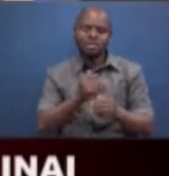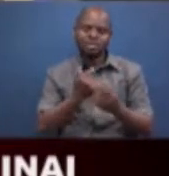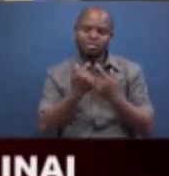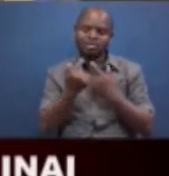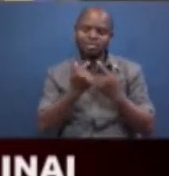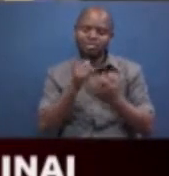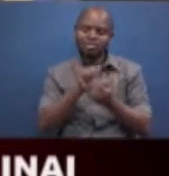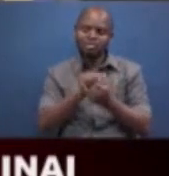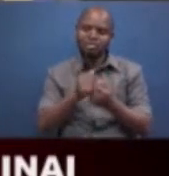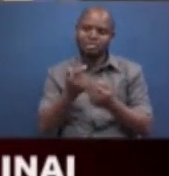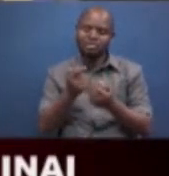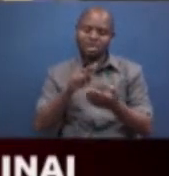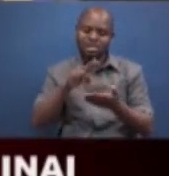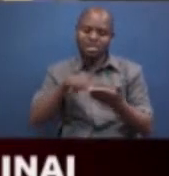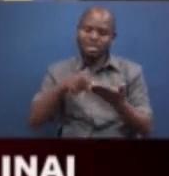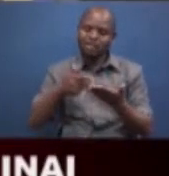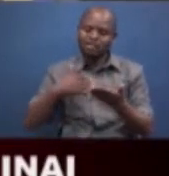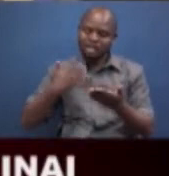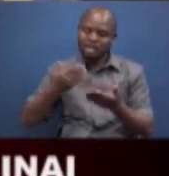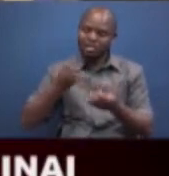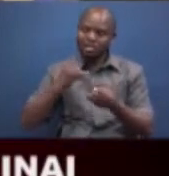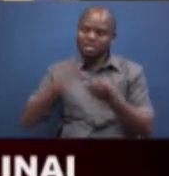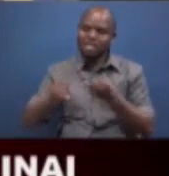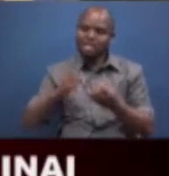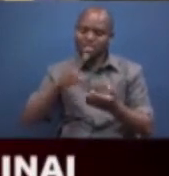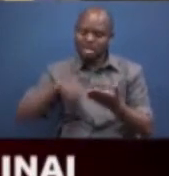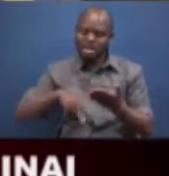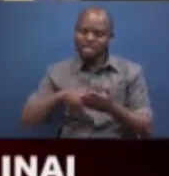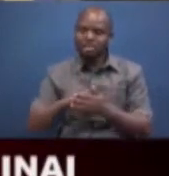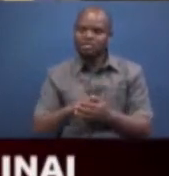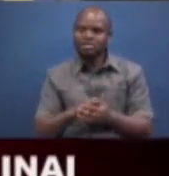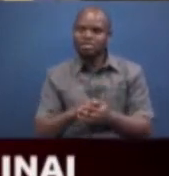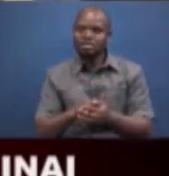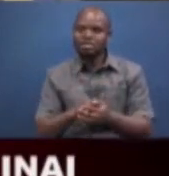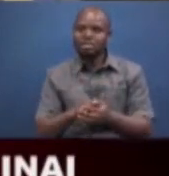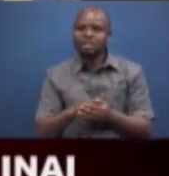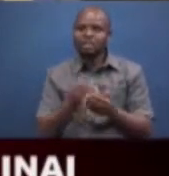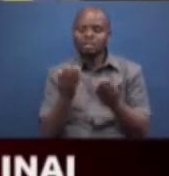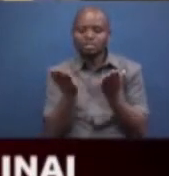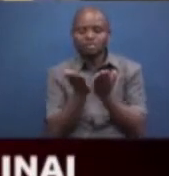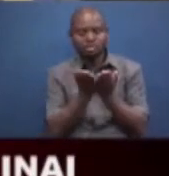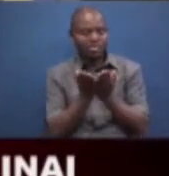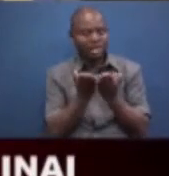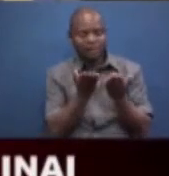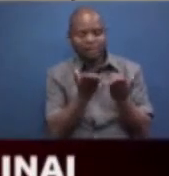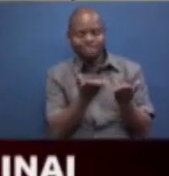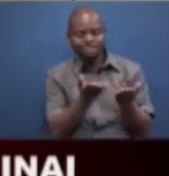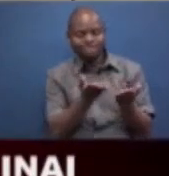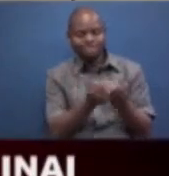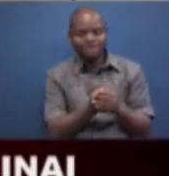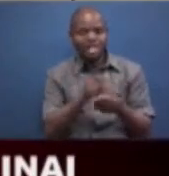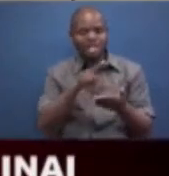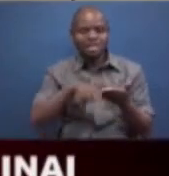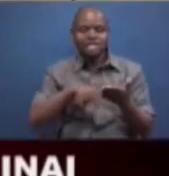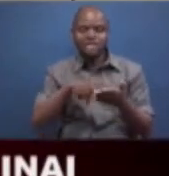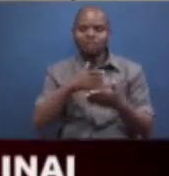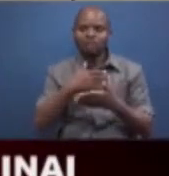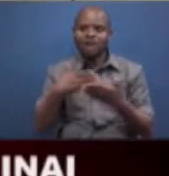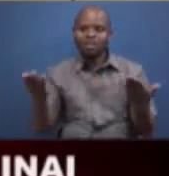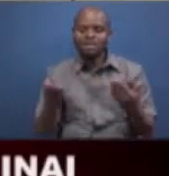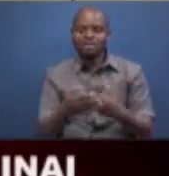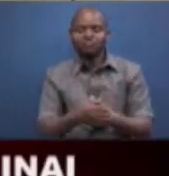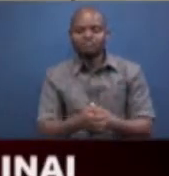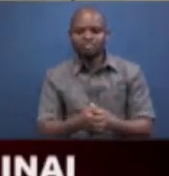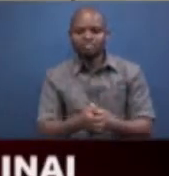ulisema. Unaambiwa sign hapa, unataka utaki sign hapa. Kwa hiyo tukisomana hivyo, ile sign hapa itakuwa